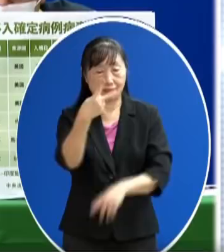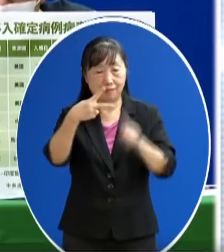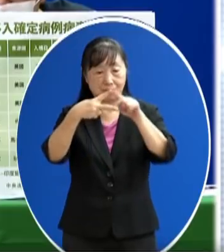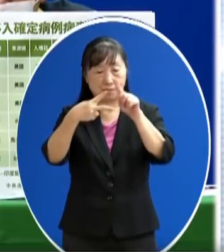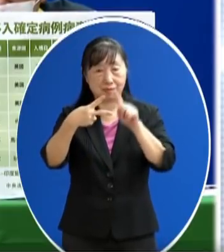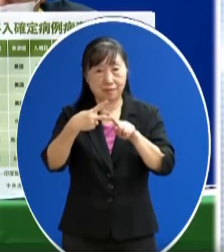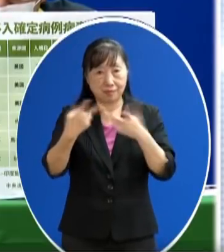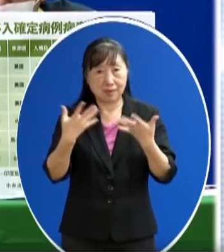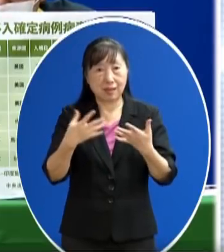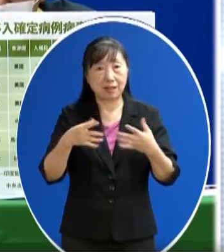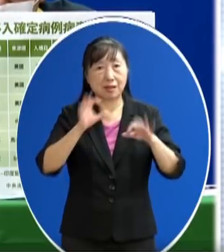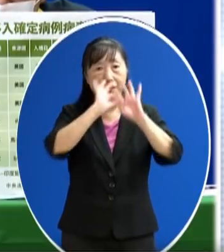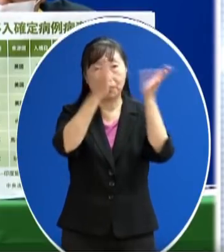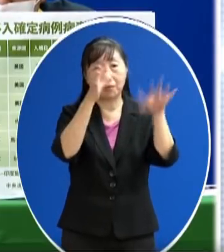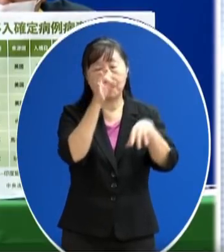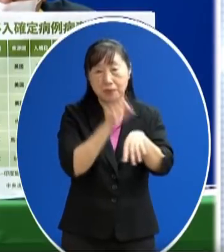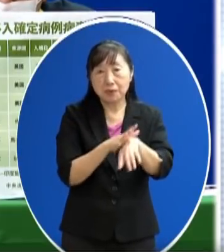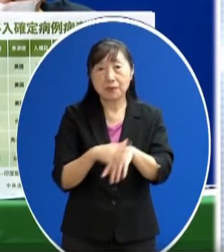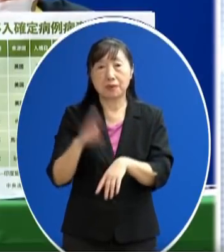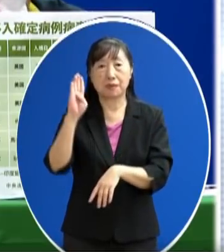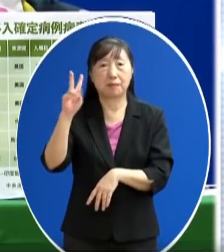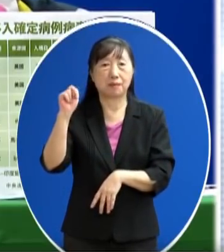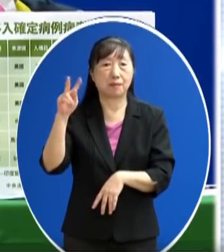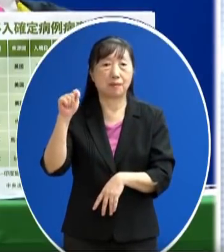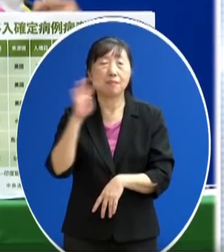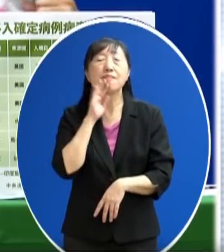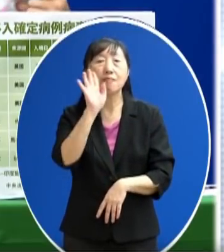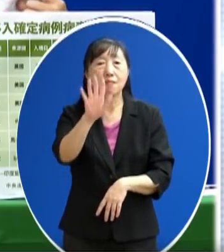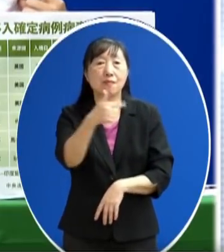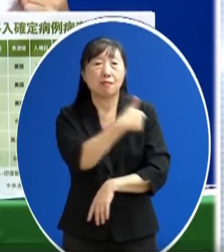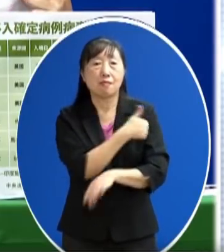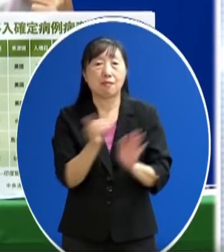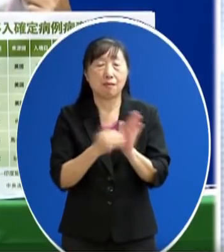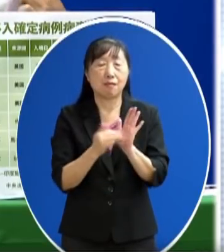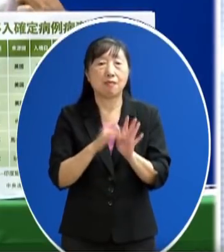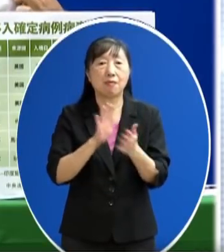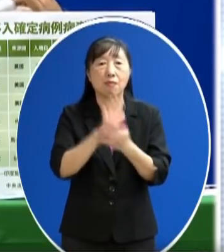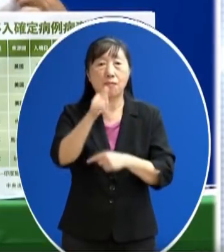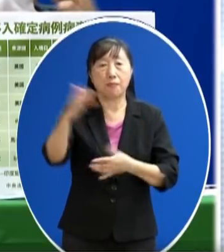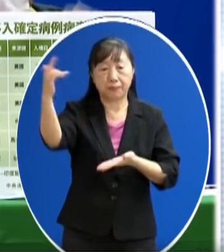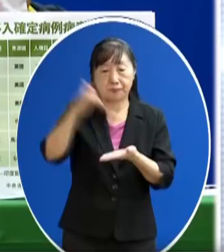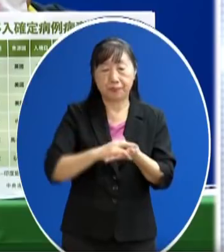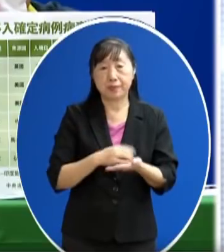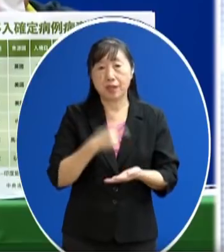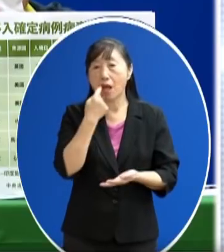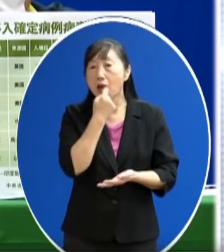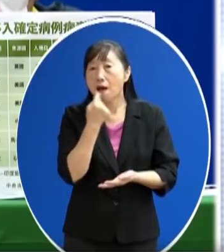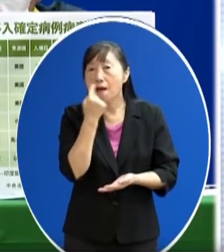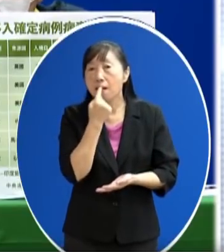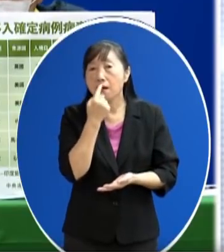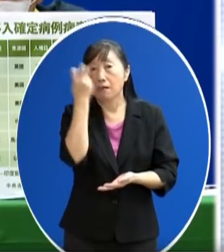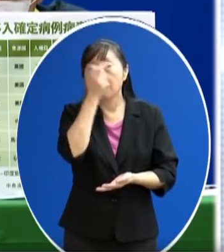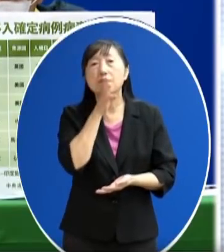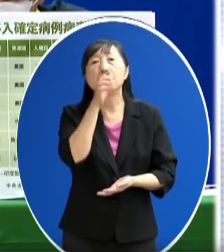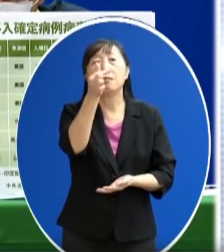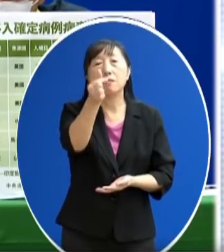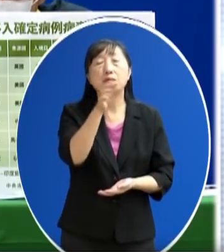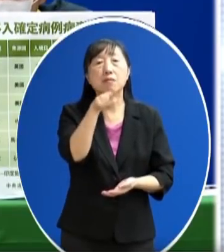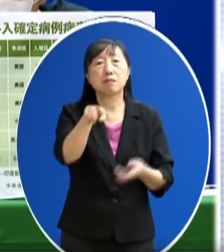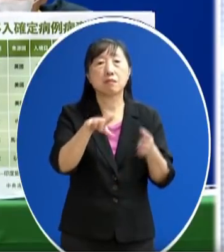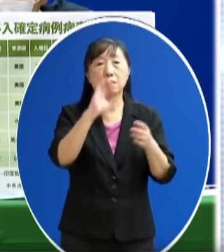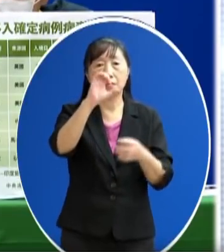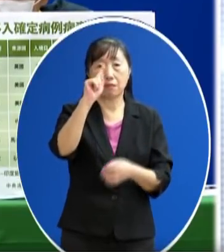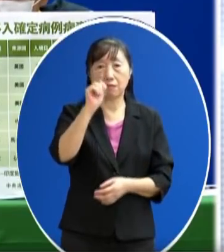瑞BNT 的疫苗，那入境的时候在我们机场的唾液采检就是阳性，那当时的 CT 值是